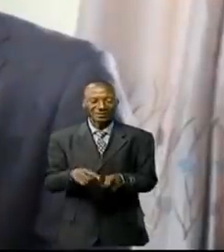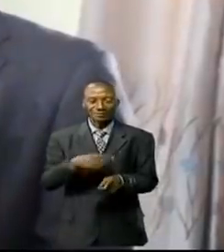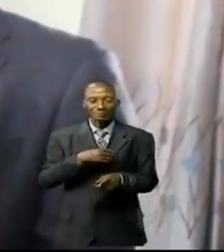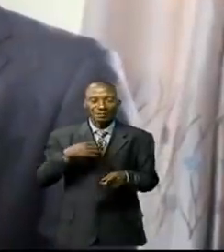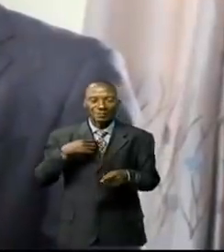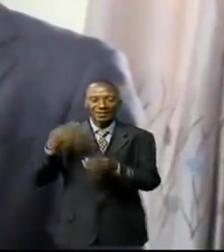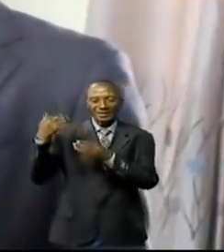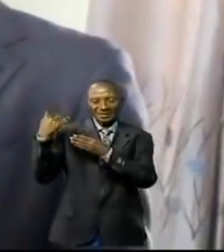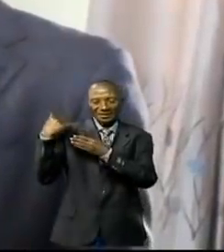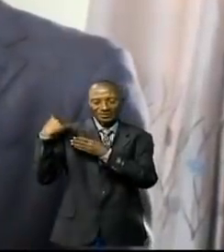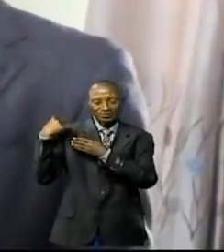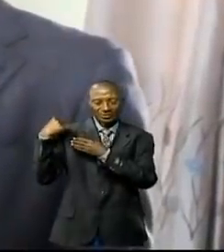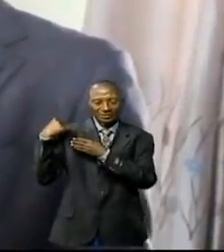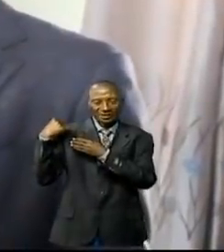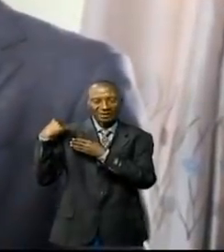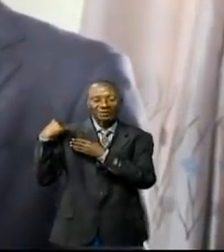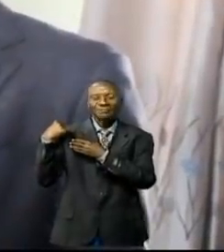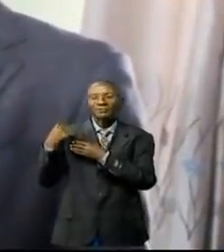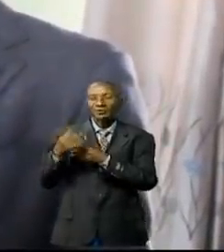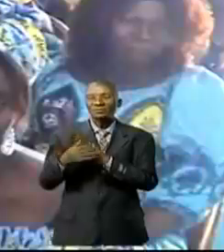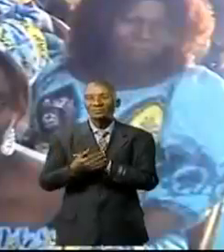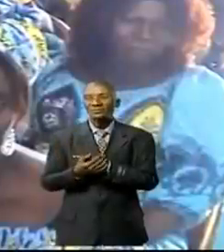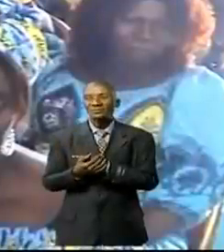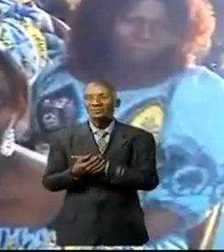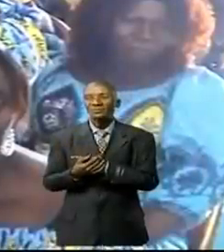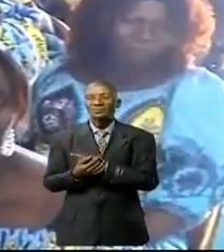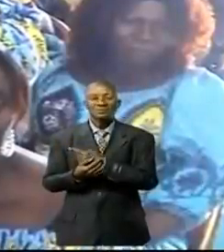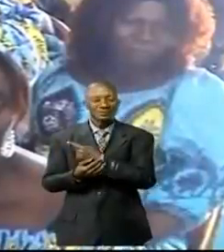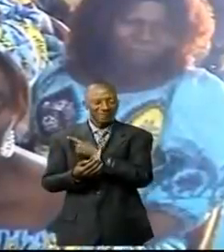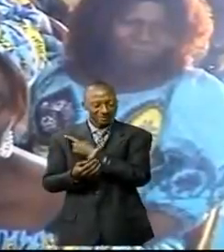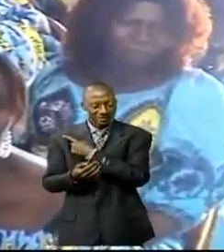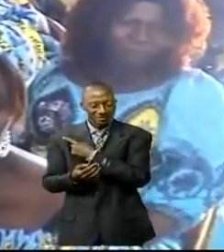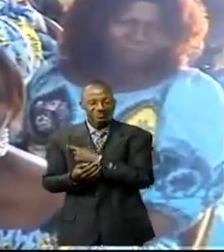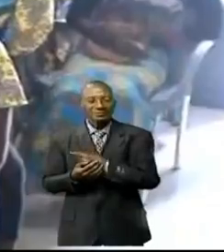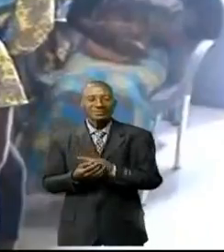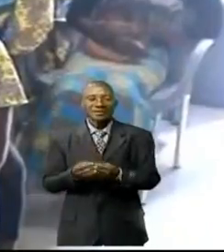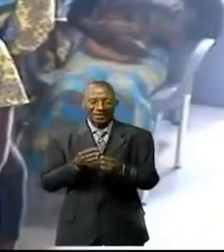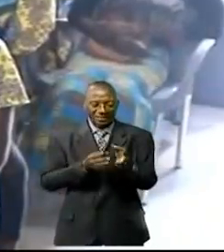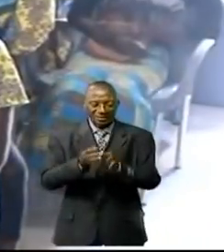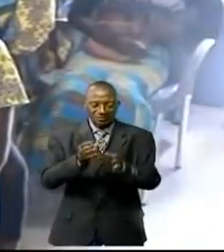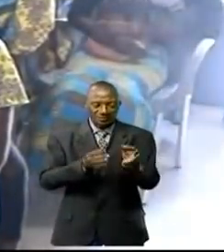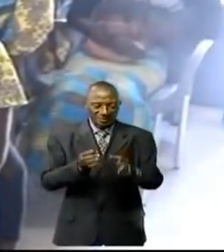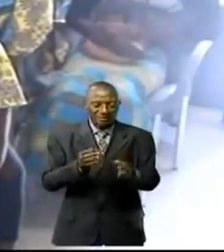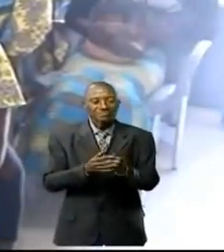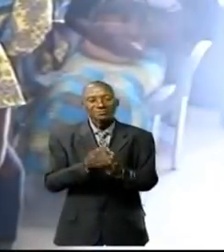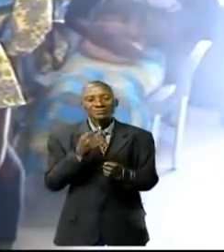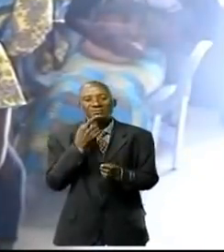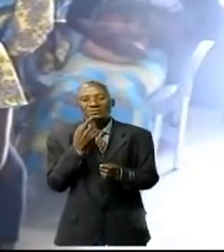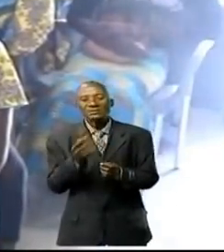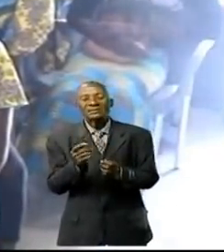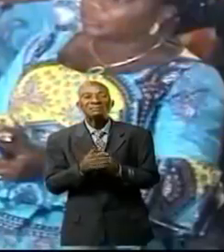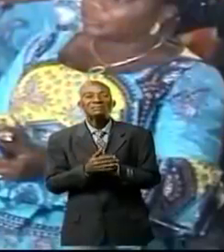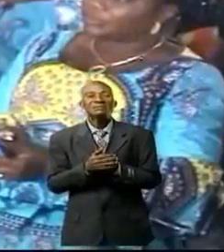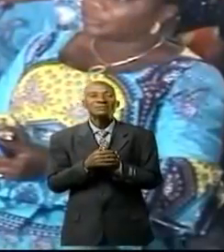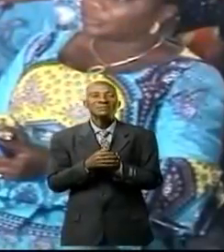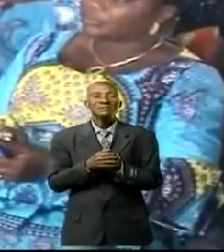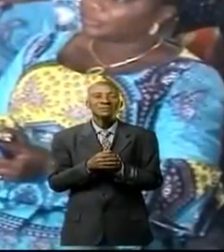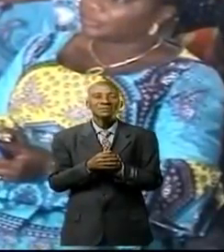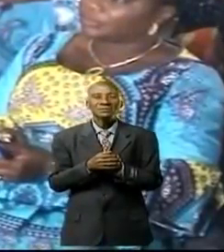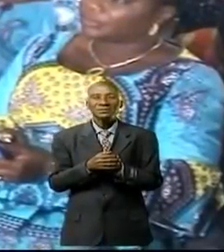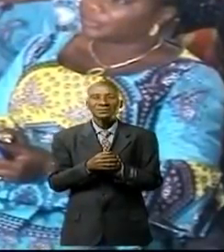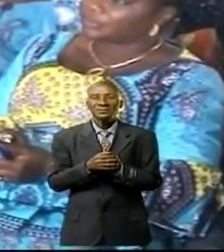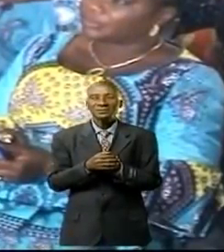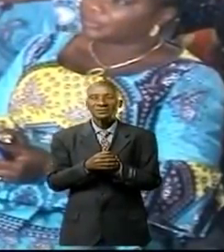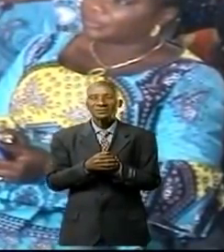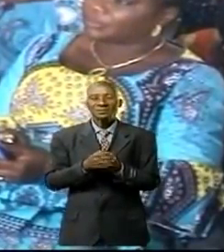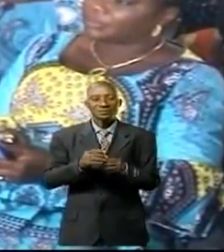Patricia Mujinga Tshisekedi, Judith Lufouman, a fait savoir que cette structure milite pour la promotion